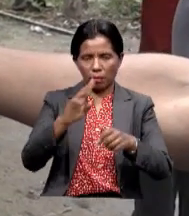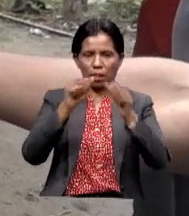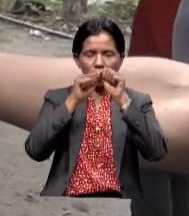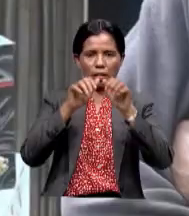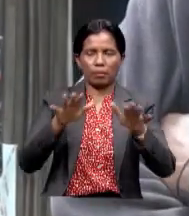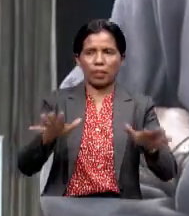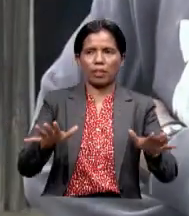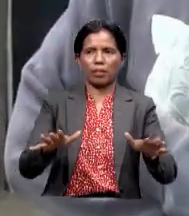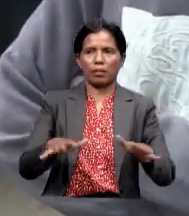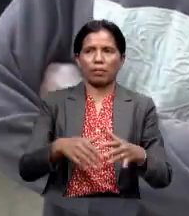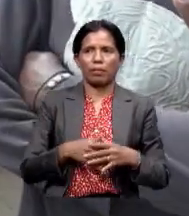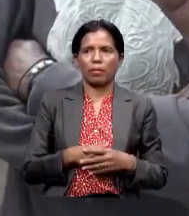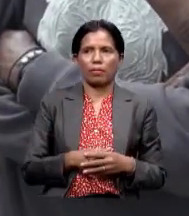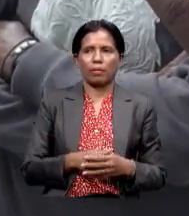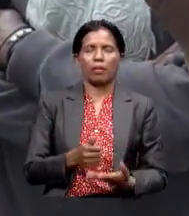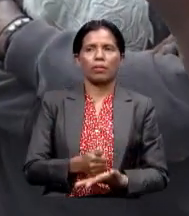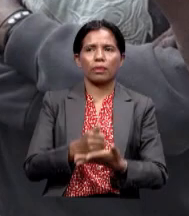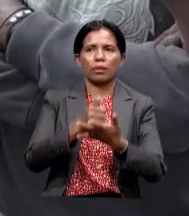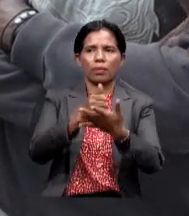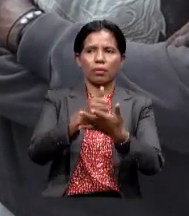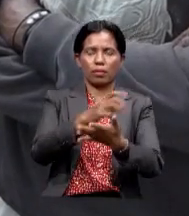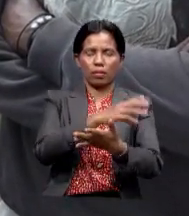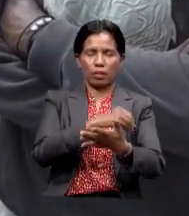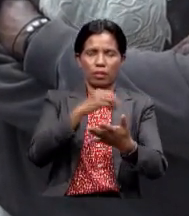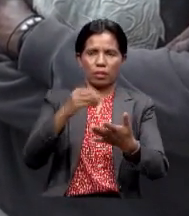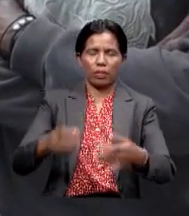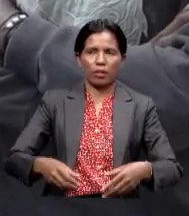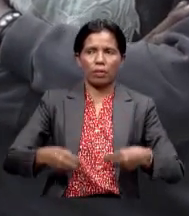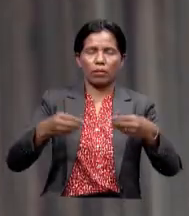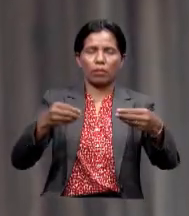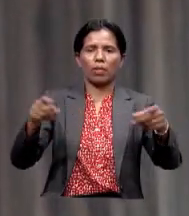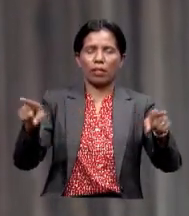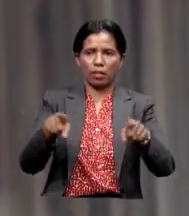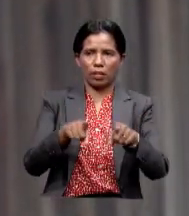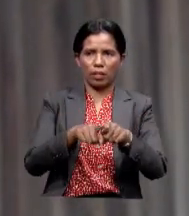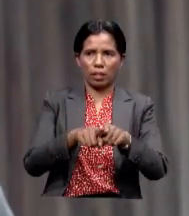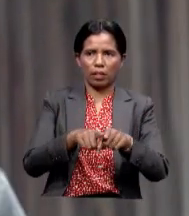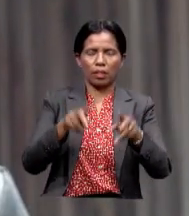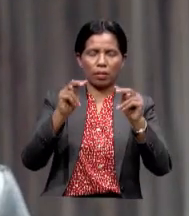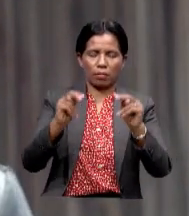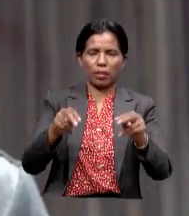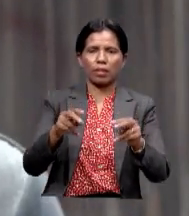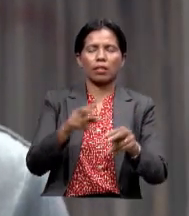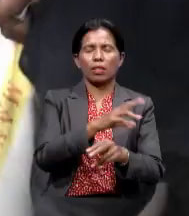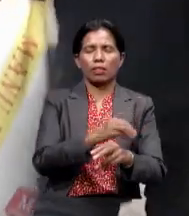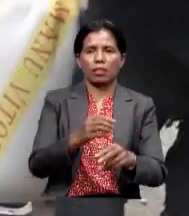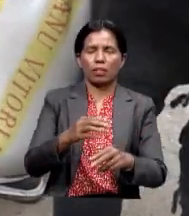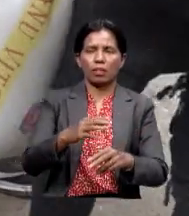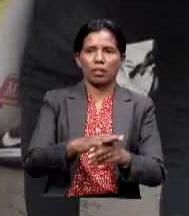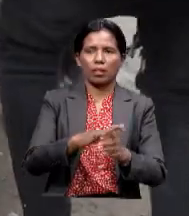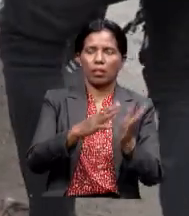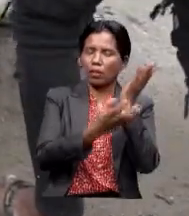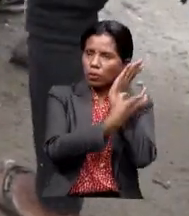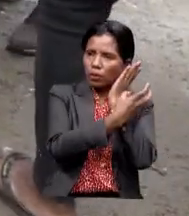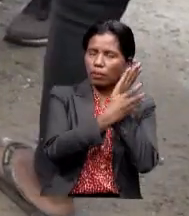senior presidenti. Apoio nebe Palácio Presidente da República fo makanesan necessidade básica, esponja,